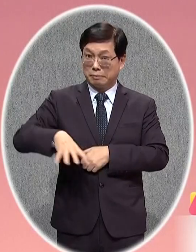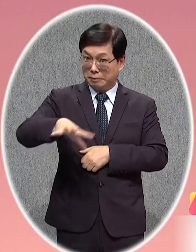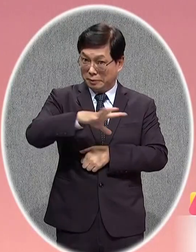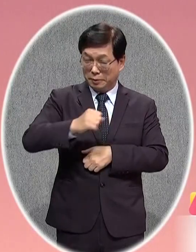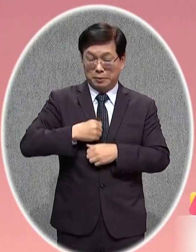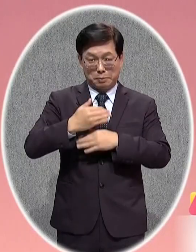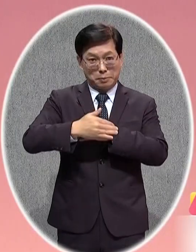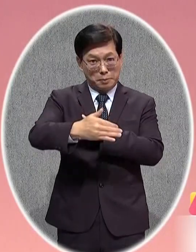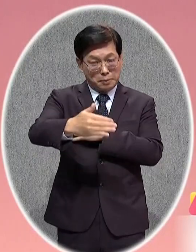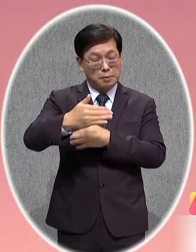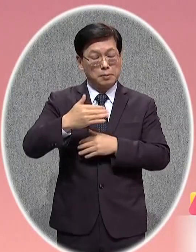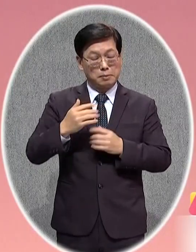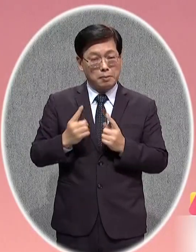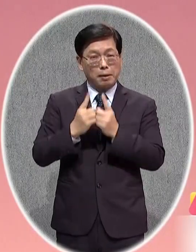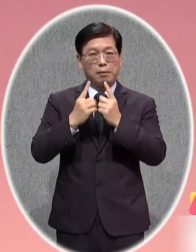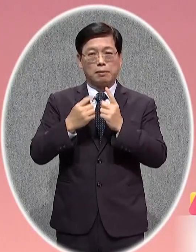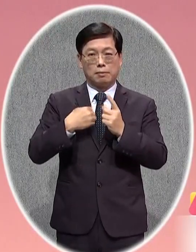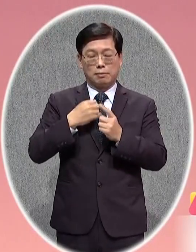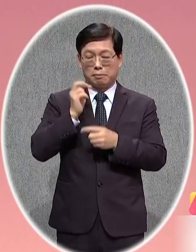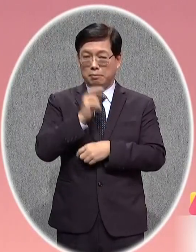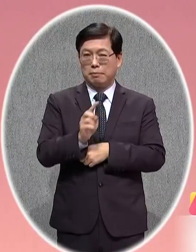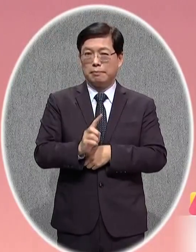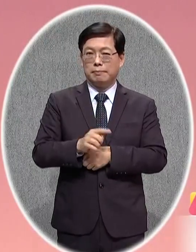过程当中，我们看见的